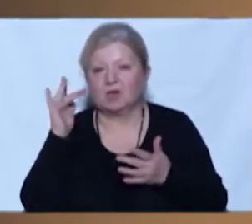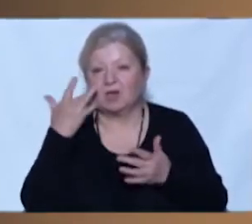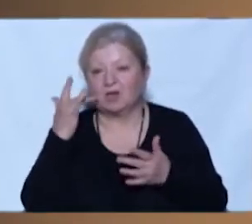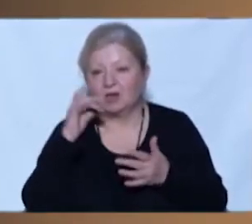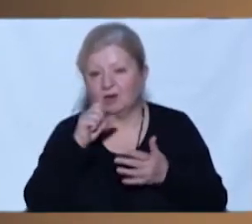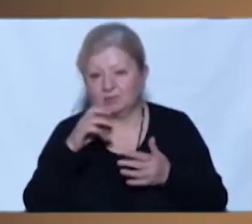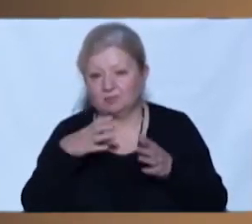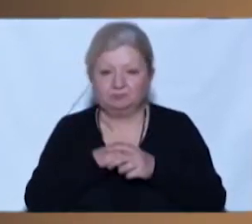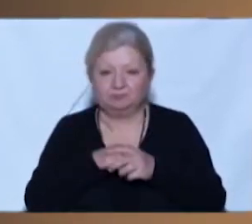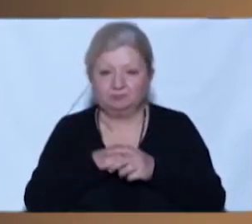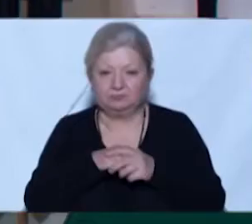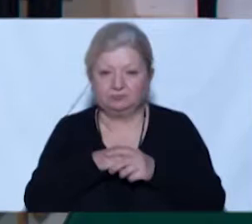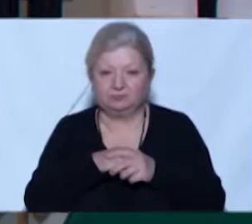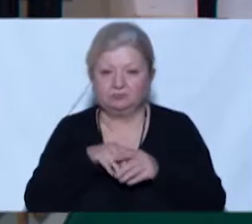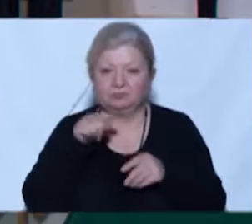ამერიკის კონტინენტი.